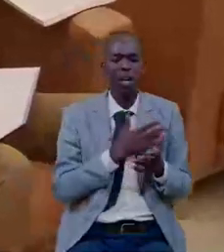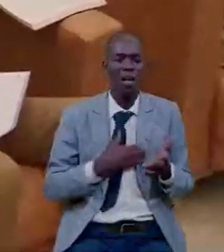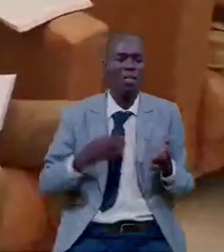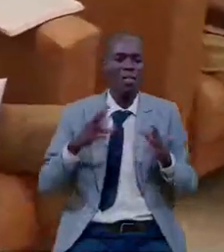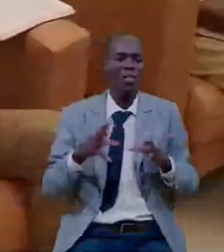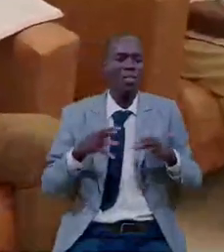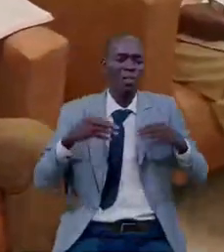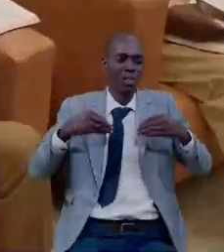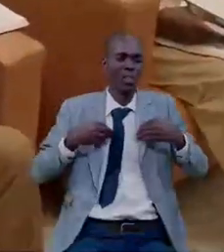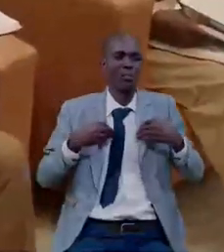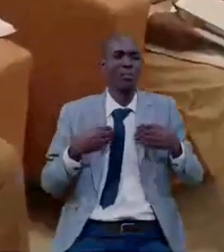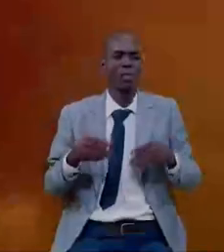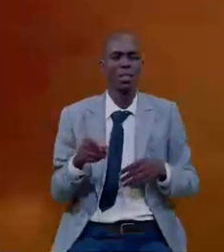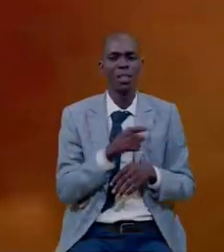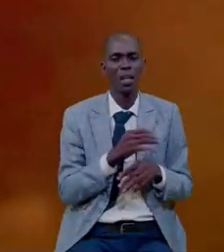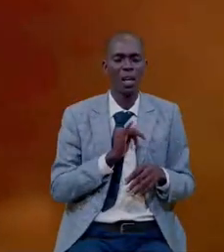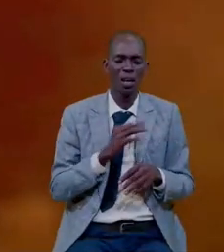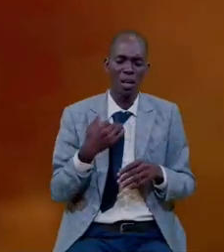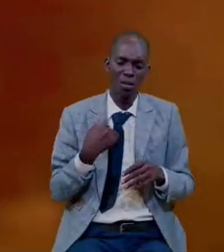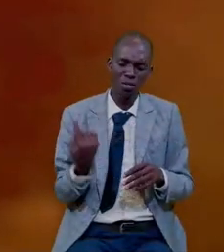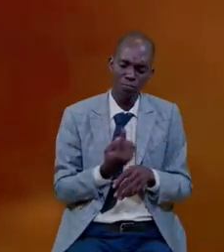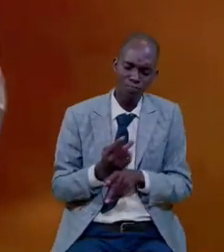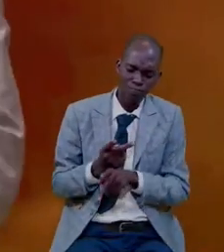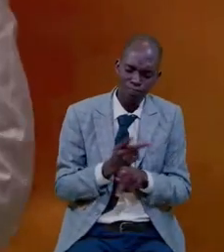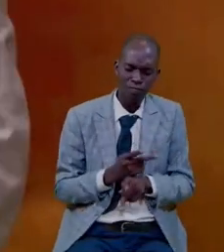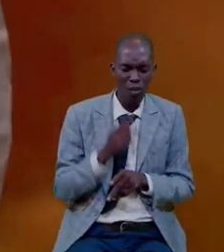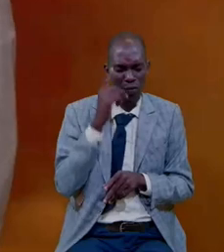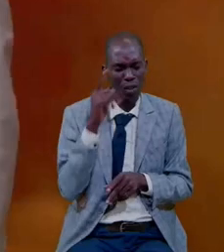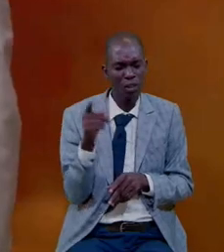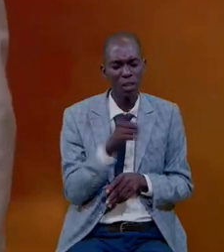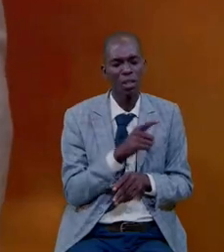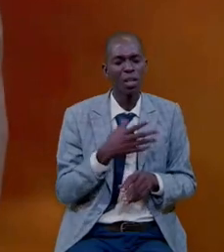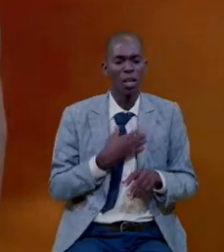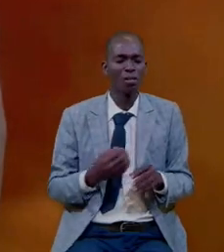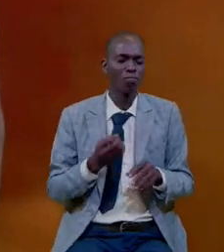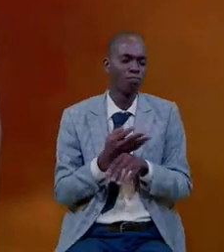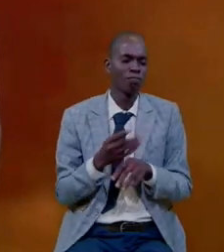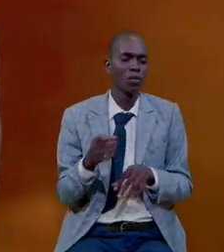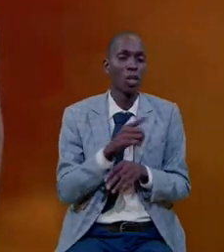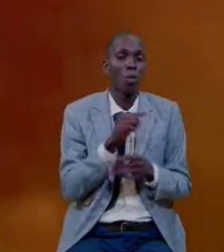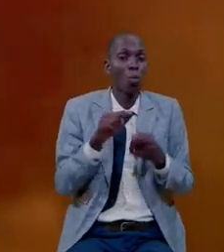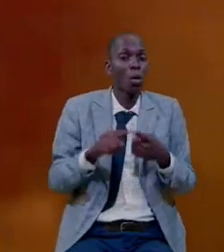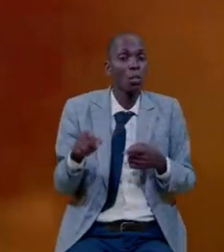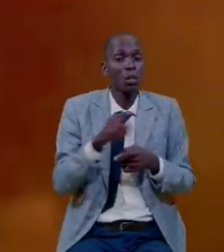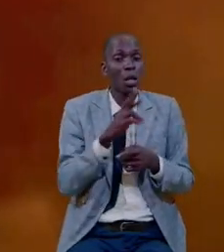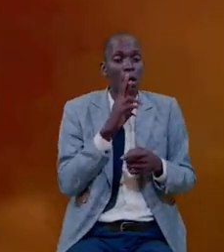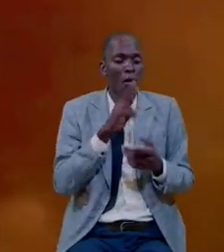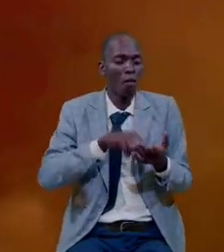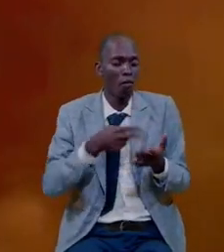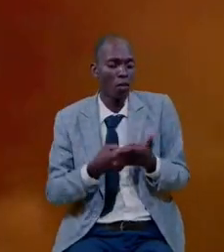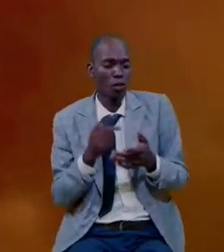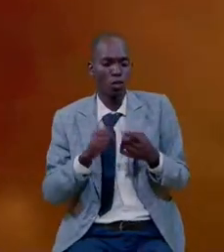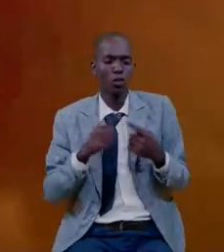les doloter, et chaque fois les encourager, même s'ils pêchent. Alors c'est ce qu'ils